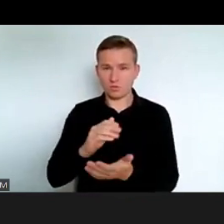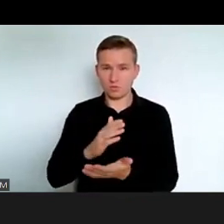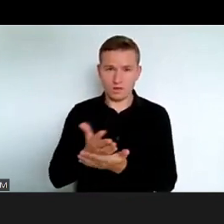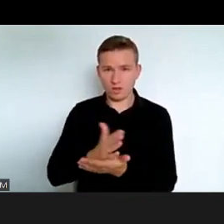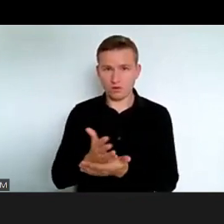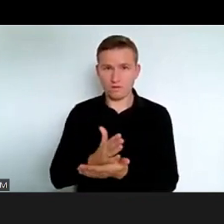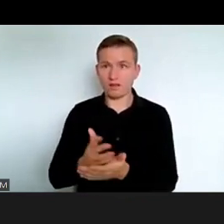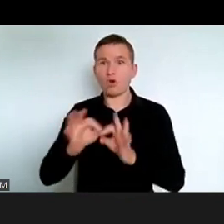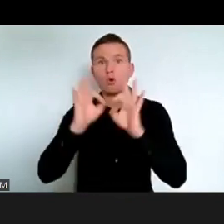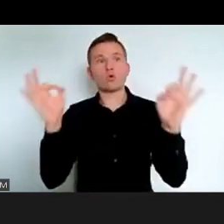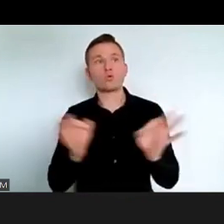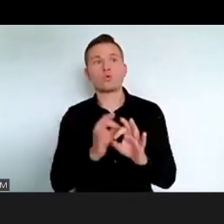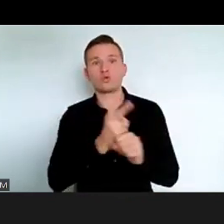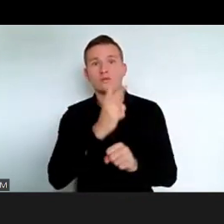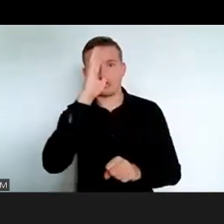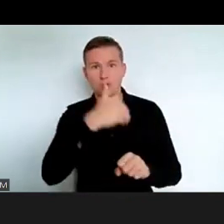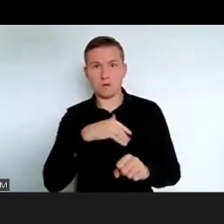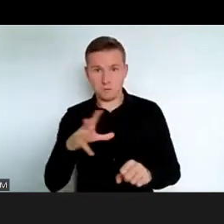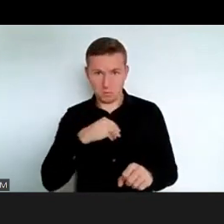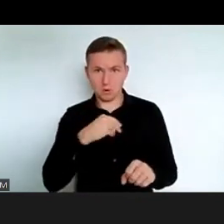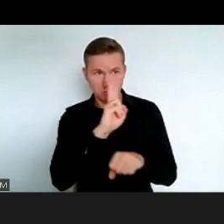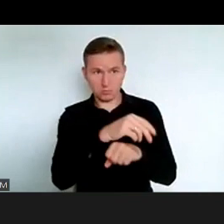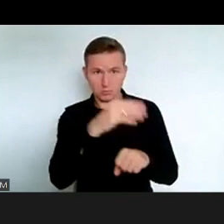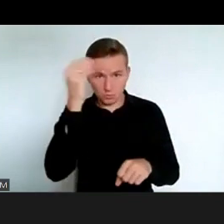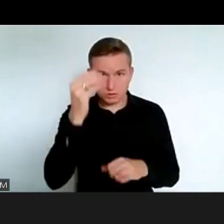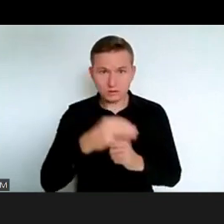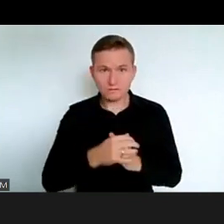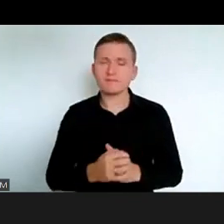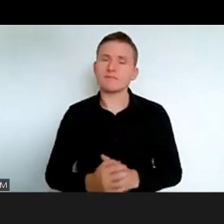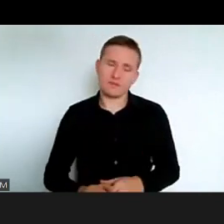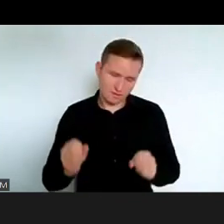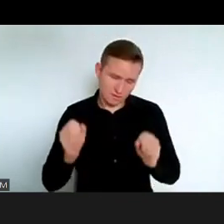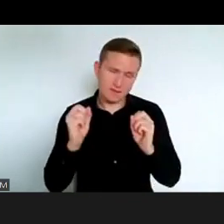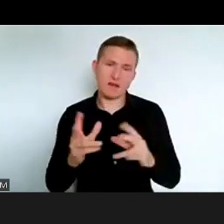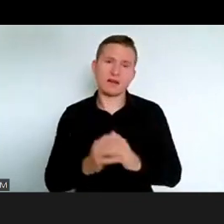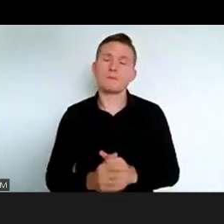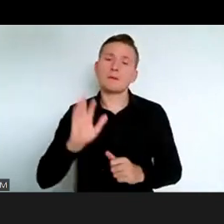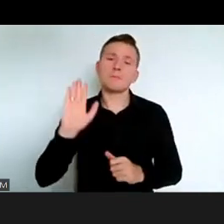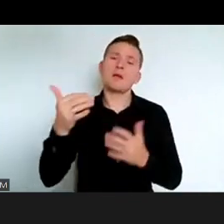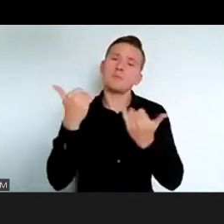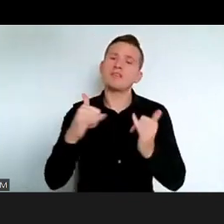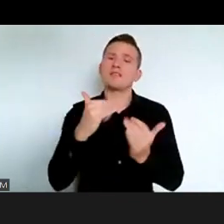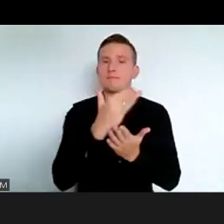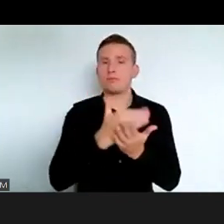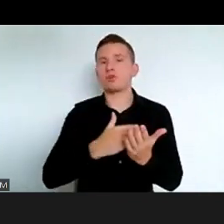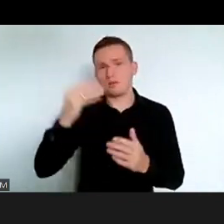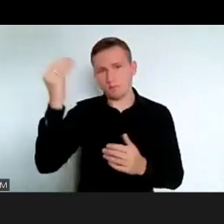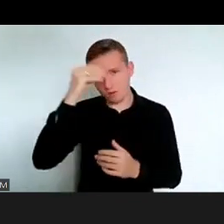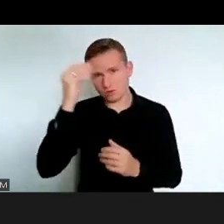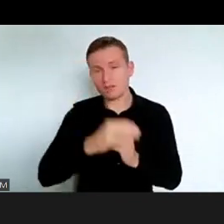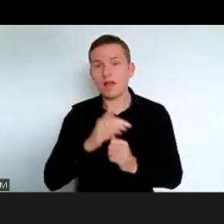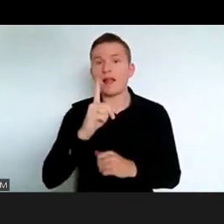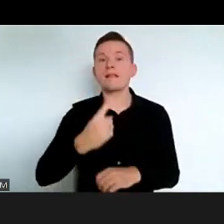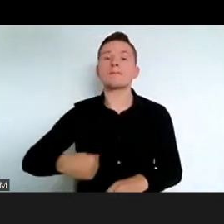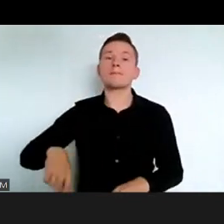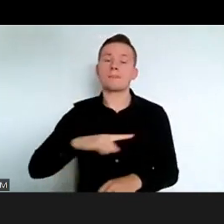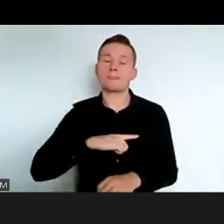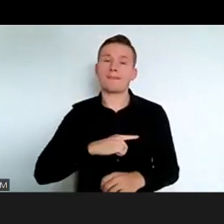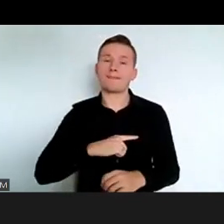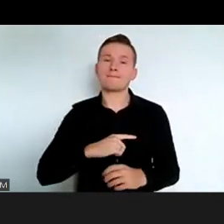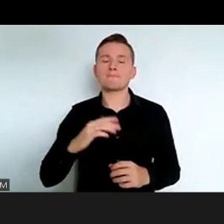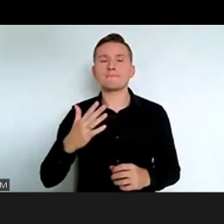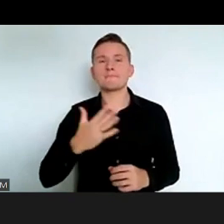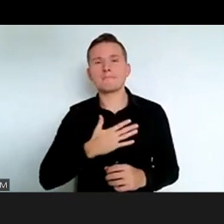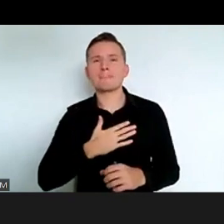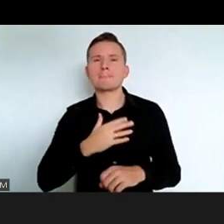ogólnodostępnej? Oczywiście, mają po prostu inny program nauczania, natomiast my troszeczkę pracujemy taką techniką opartą